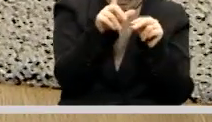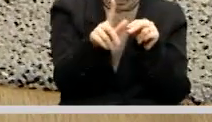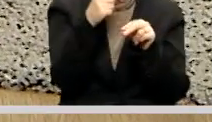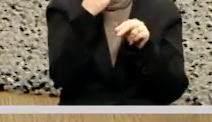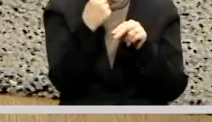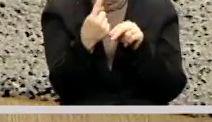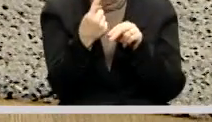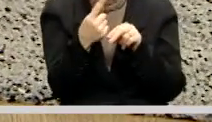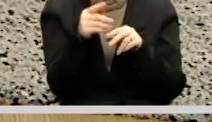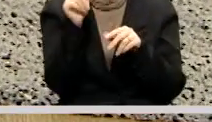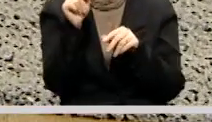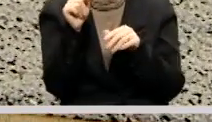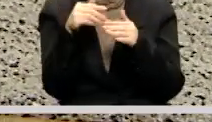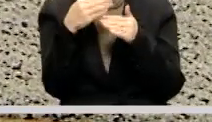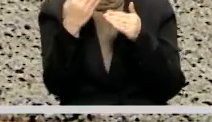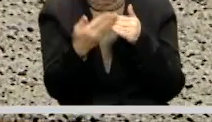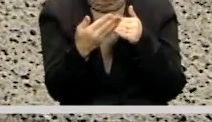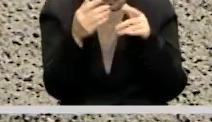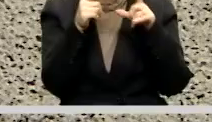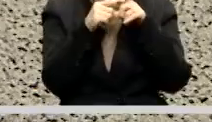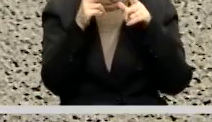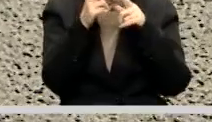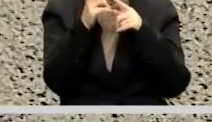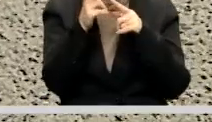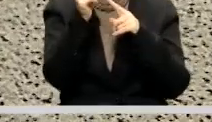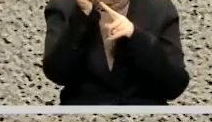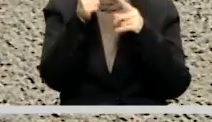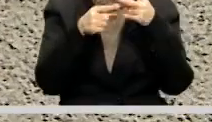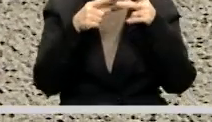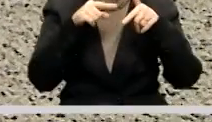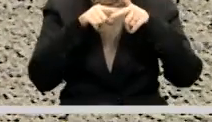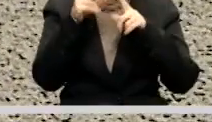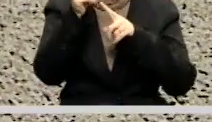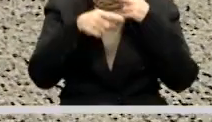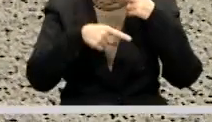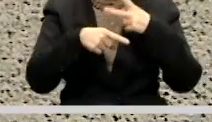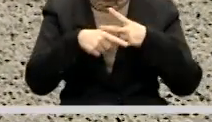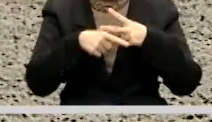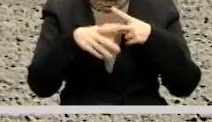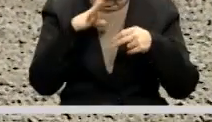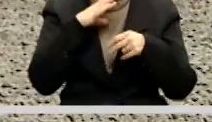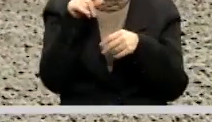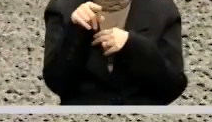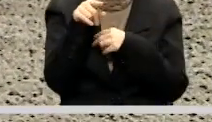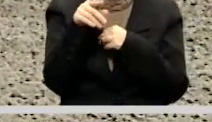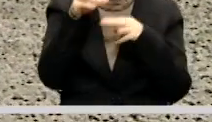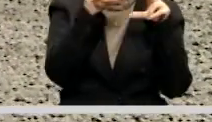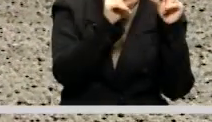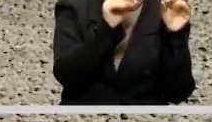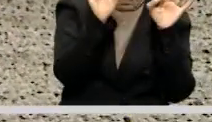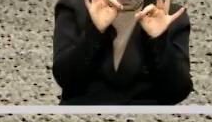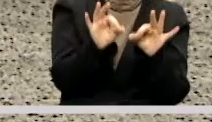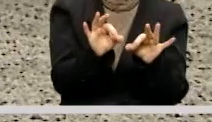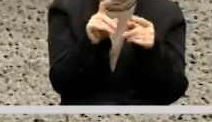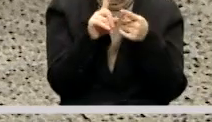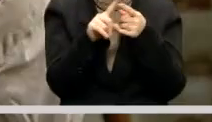epifiz bezimize gidiyor bu bölgeden. Epifiz bezimizde melatonin denilen uykuyu başlatan ve sürdürmeyi sağlayan hormonun